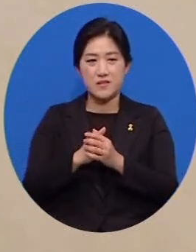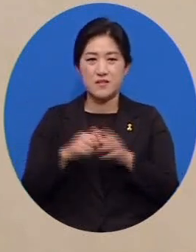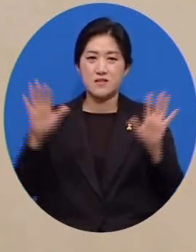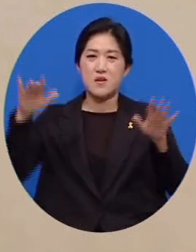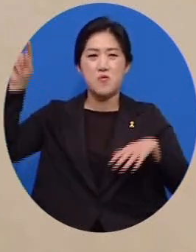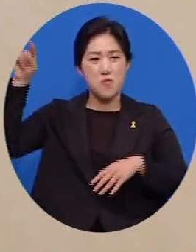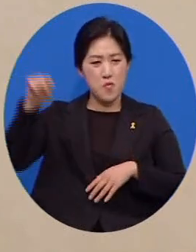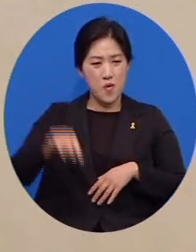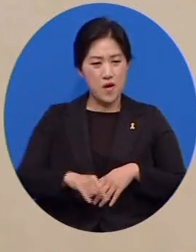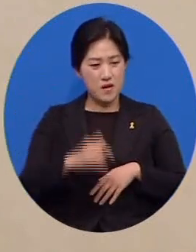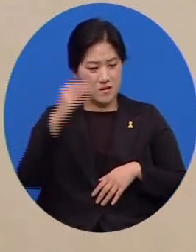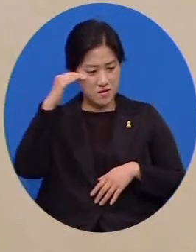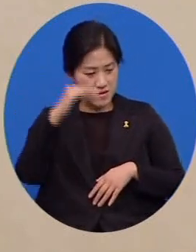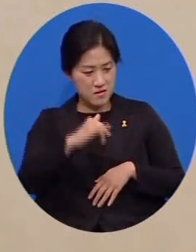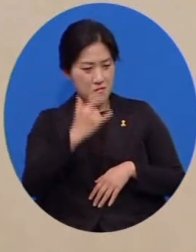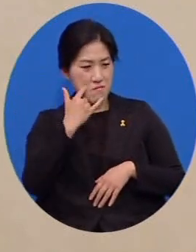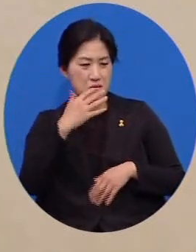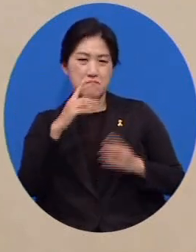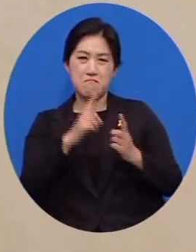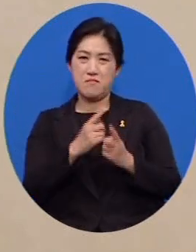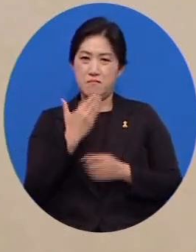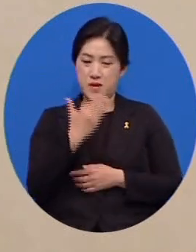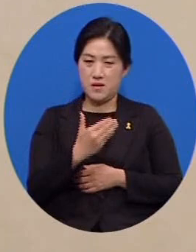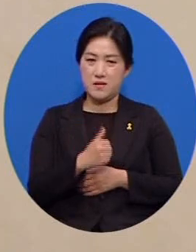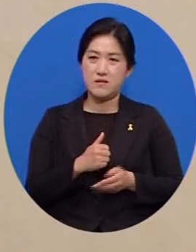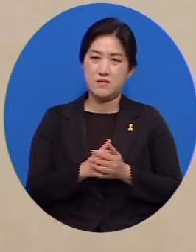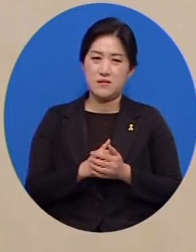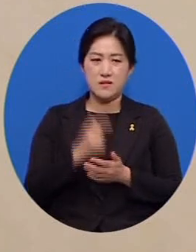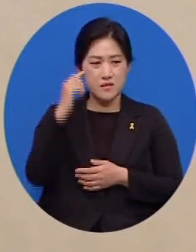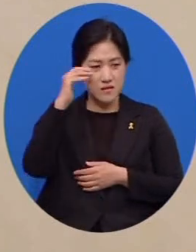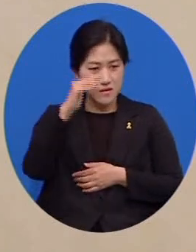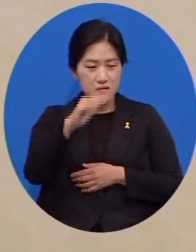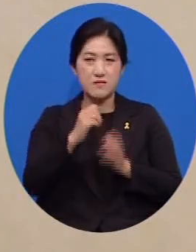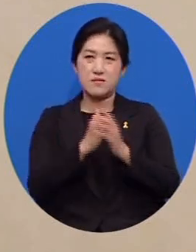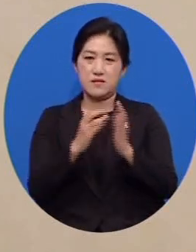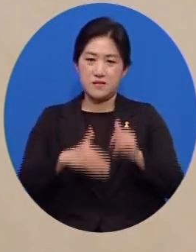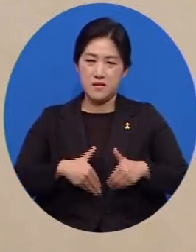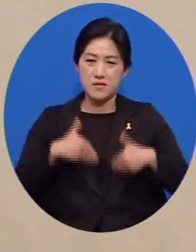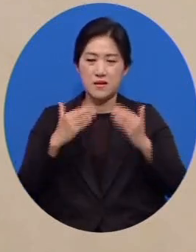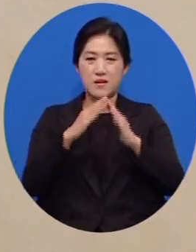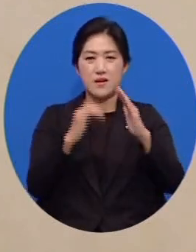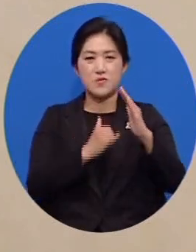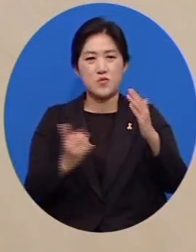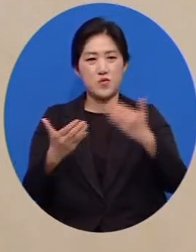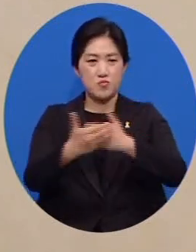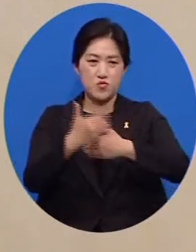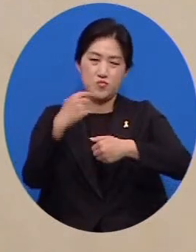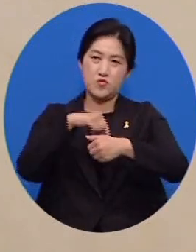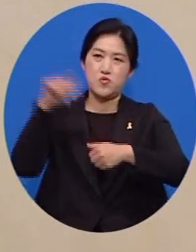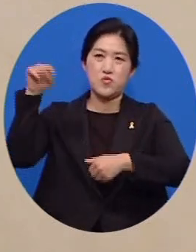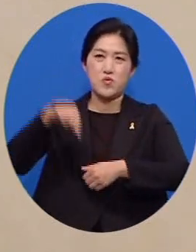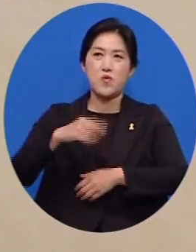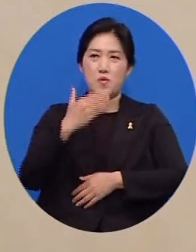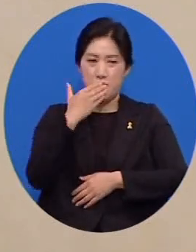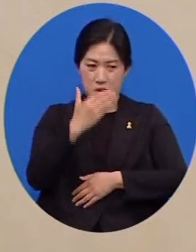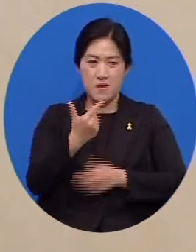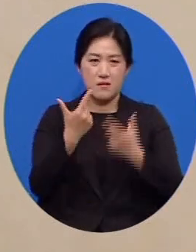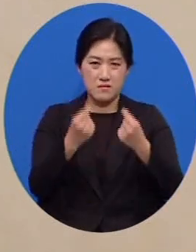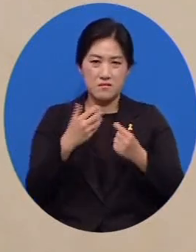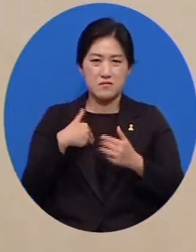것입니다. 그리운 이들이 따뜻한 가족의 품으로 돌아올 것입니다. 저도